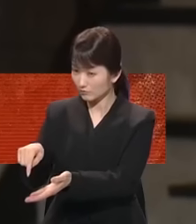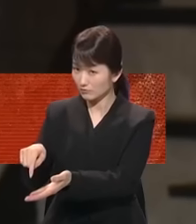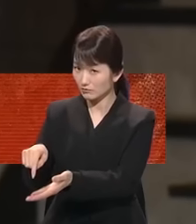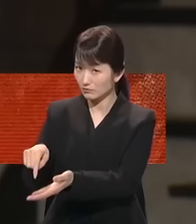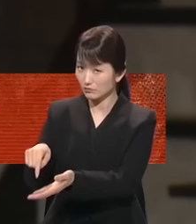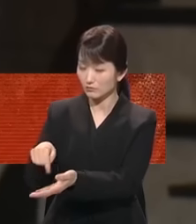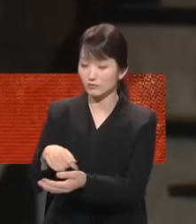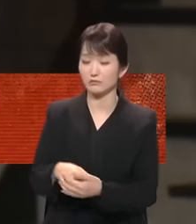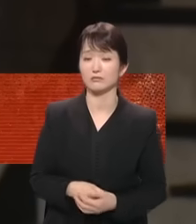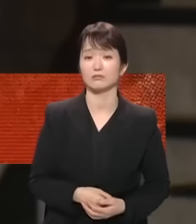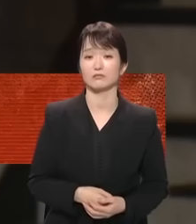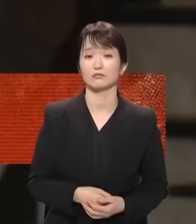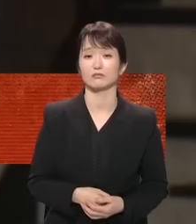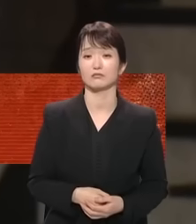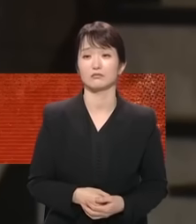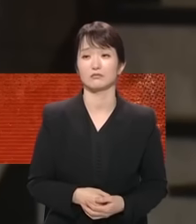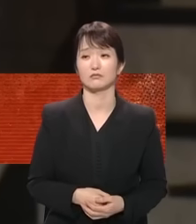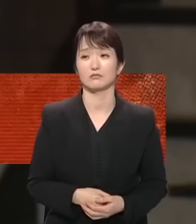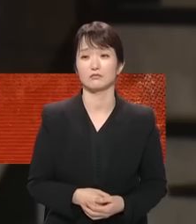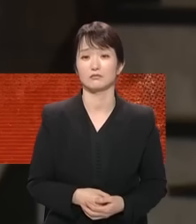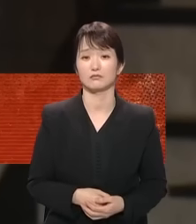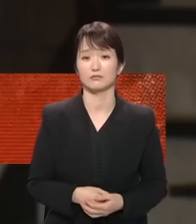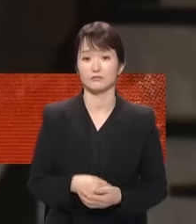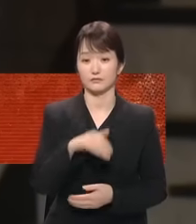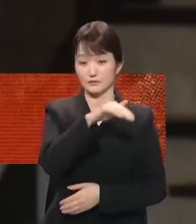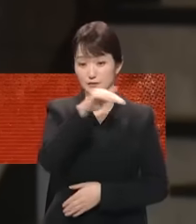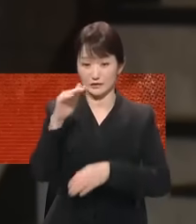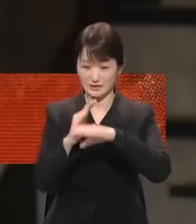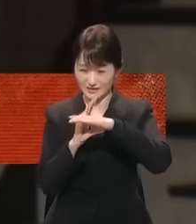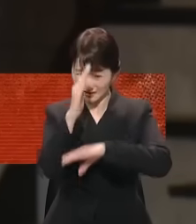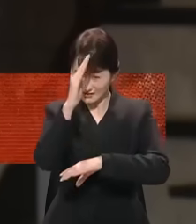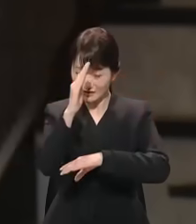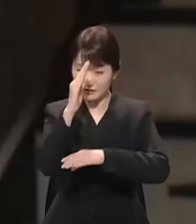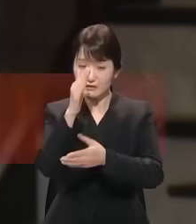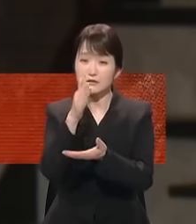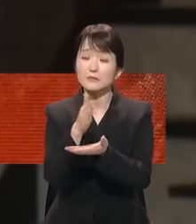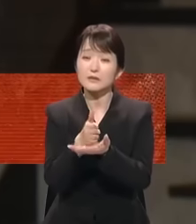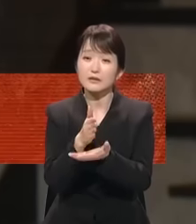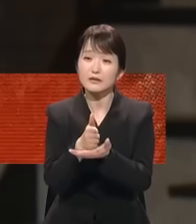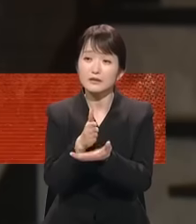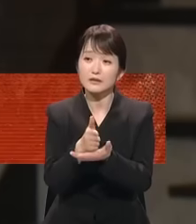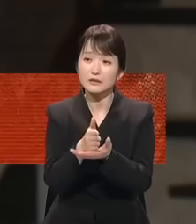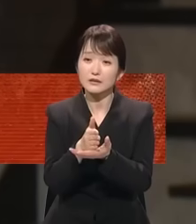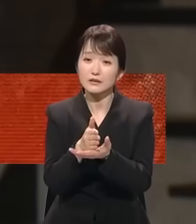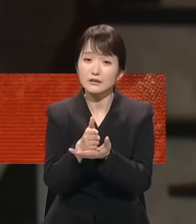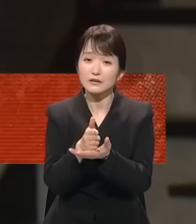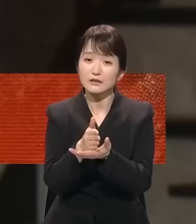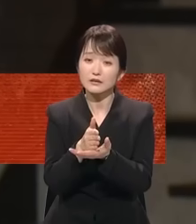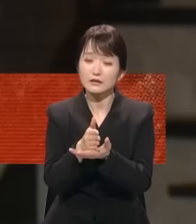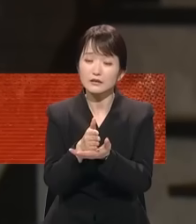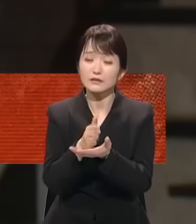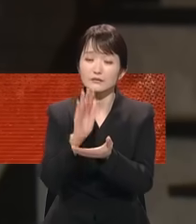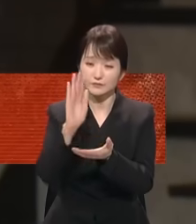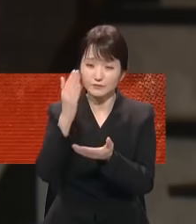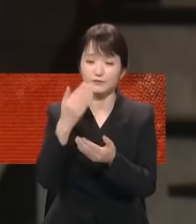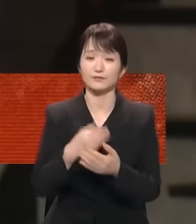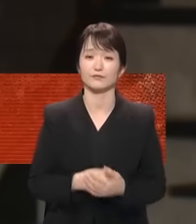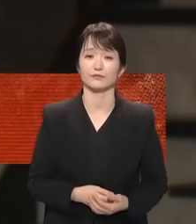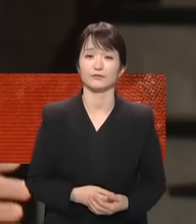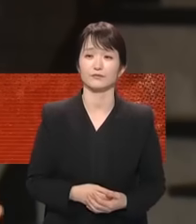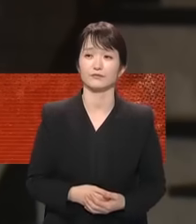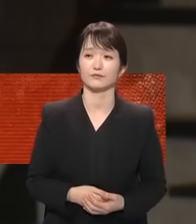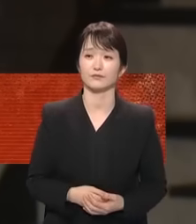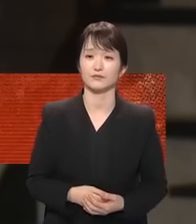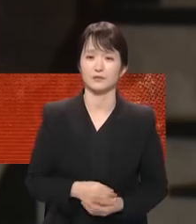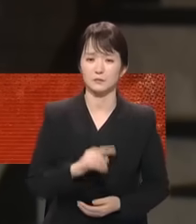얘기를 하는데 이게 있어요 넘지 않아야 될 한개 어떤 임계 선이 있단 말이죠 다른 거 뭐